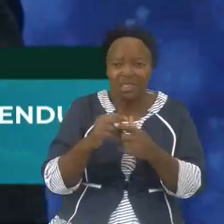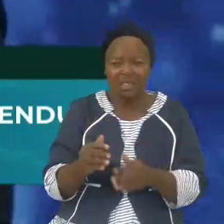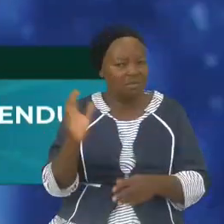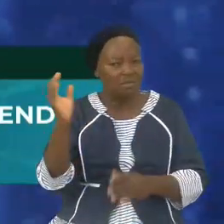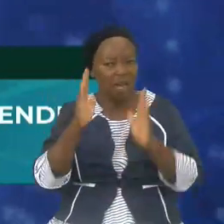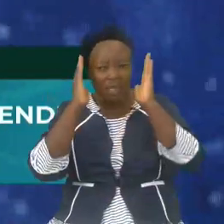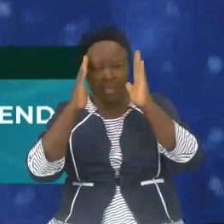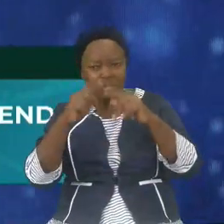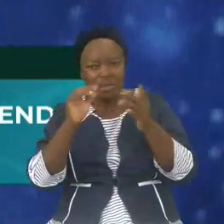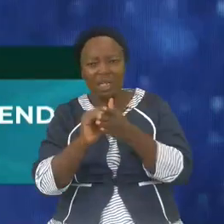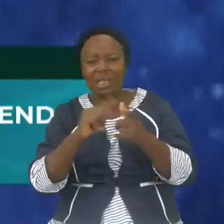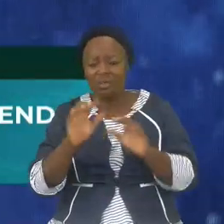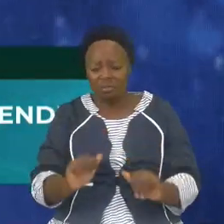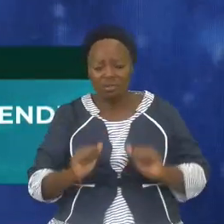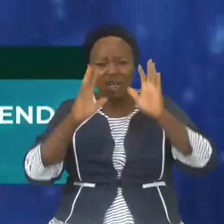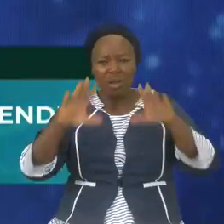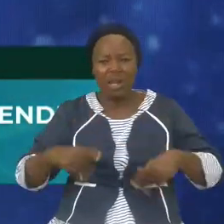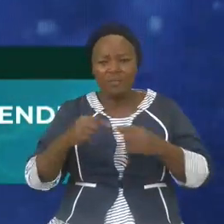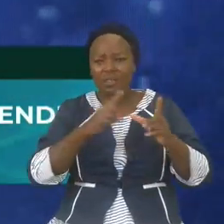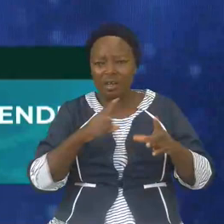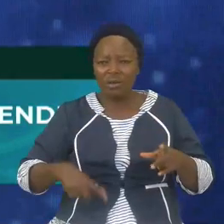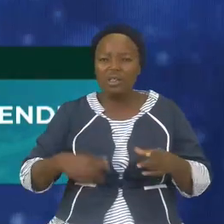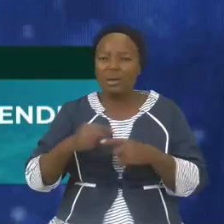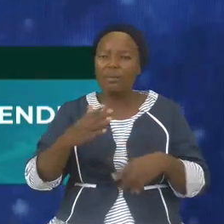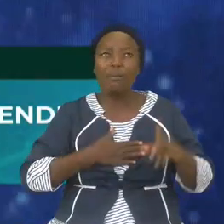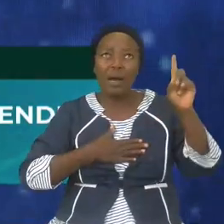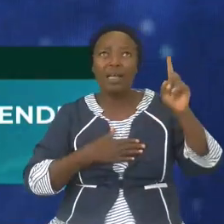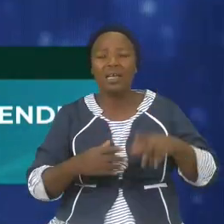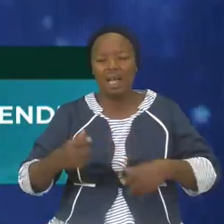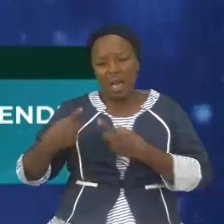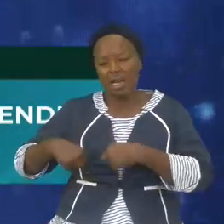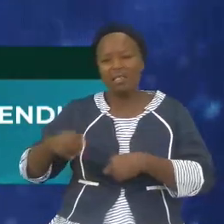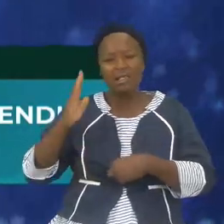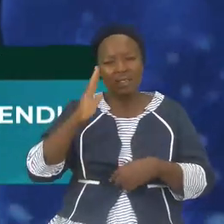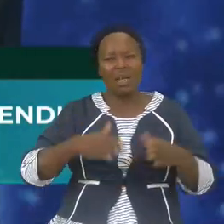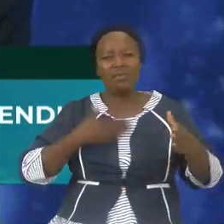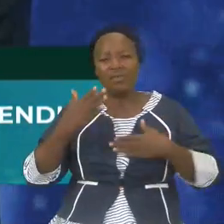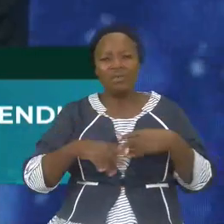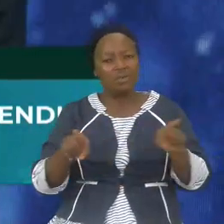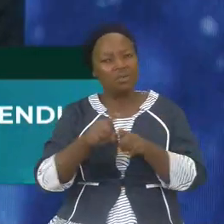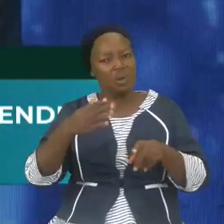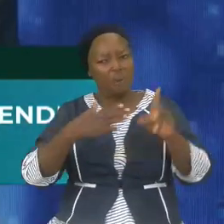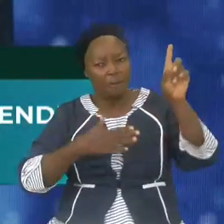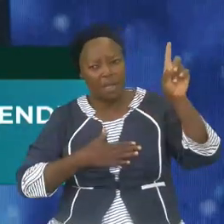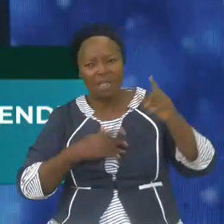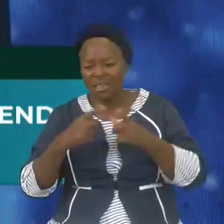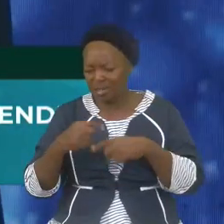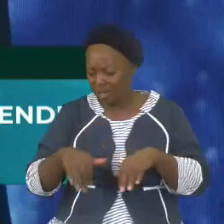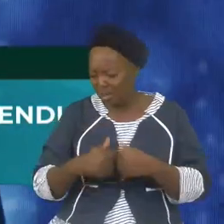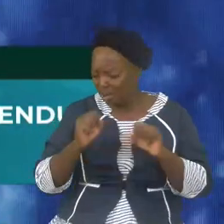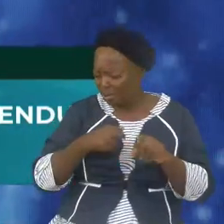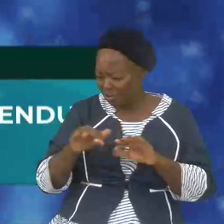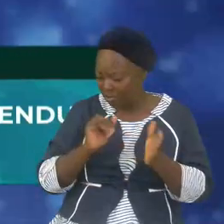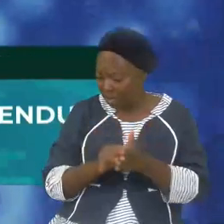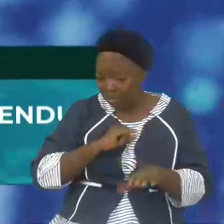si tu donnes ta vie au Seigneur, mon cœur à moi sera dans la joie.